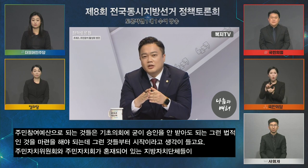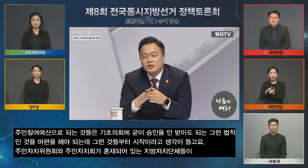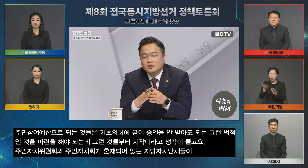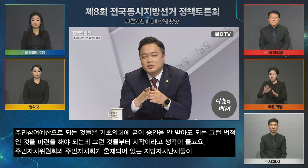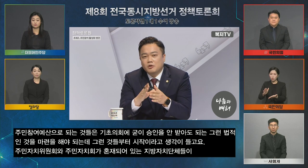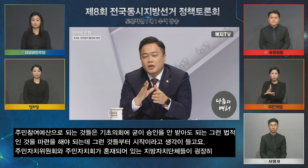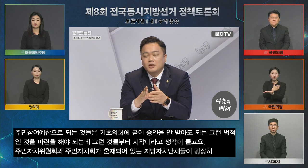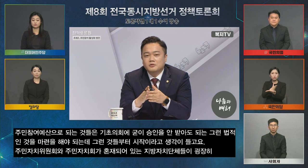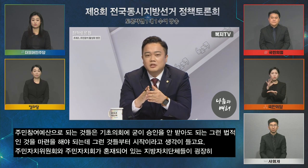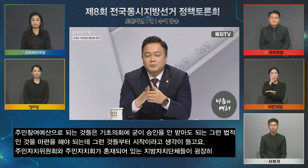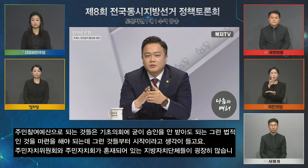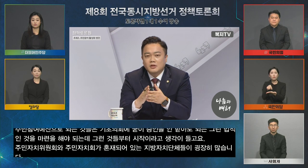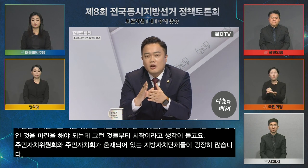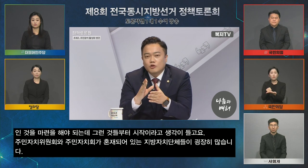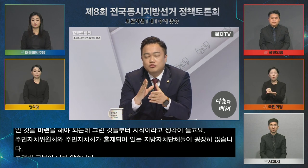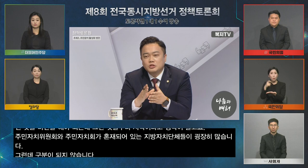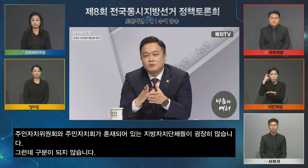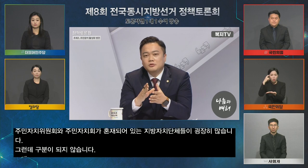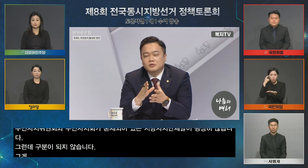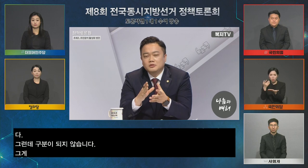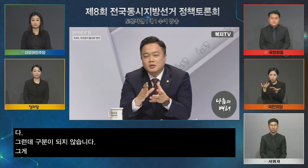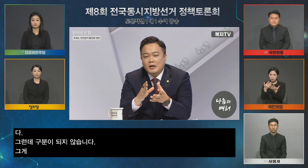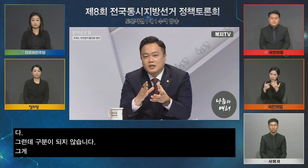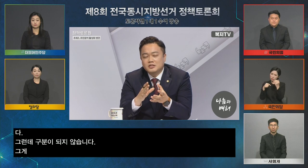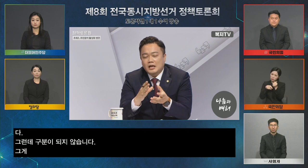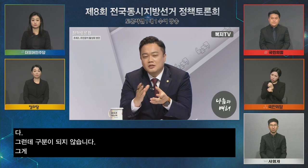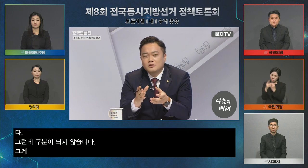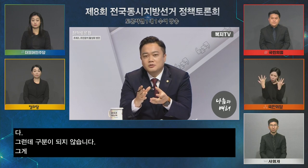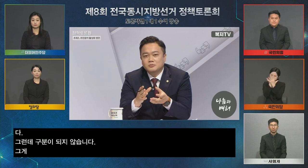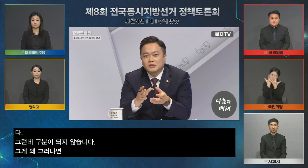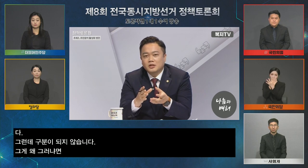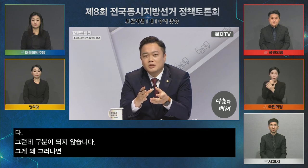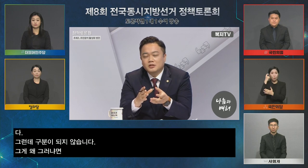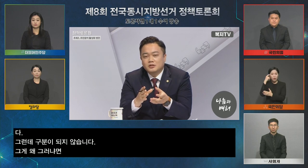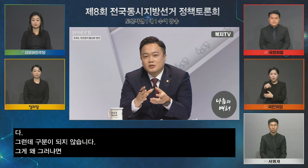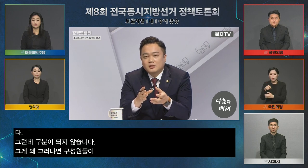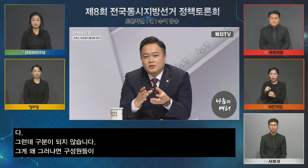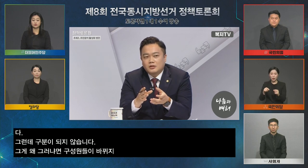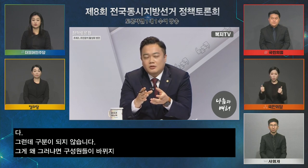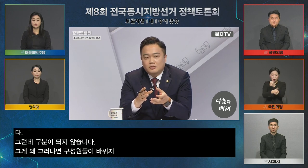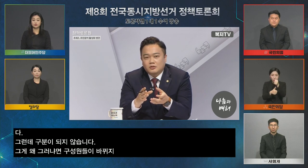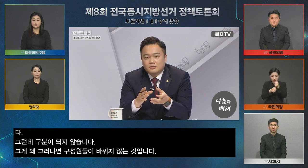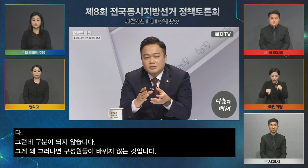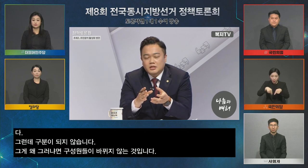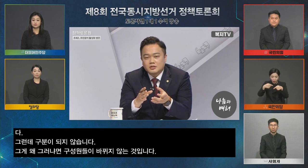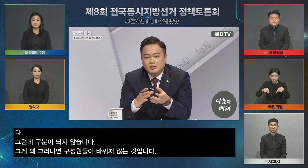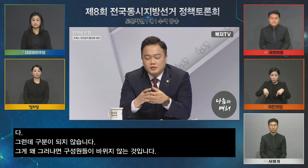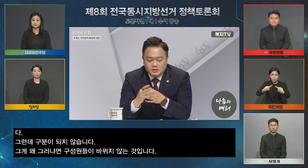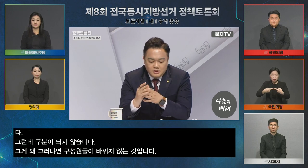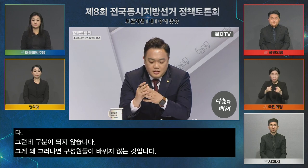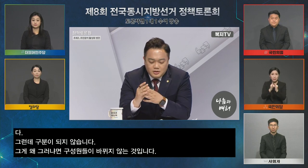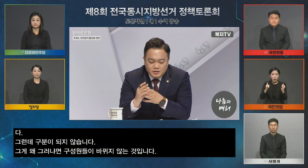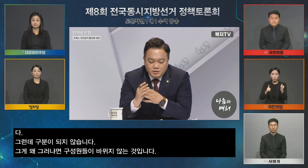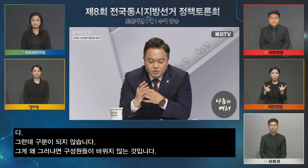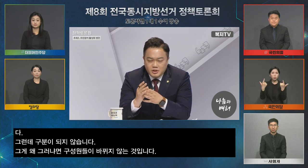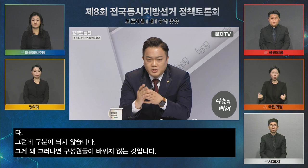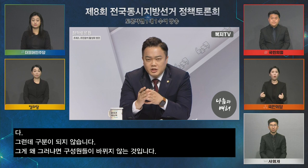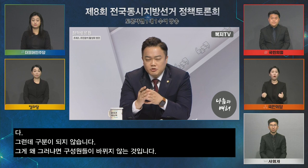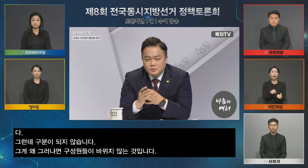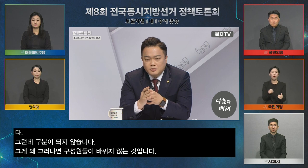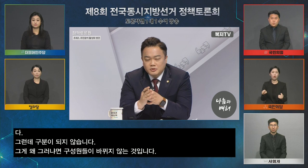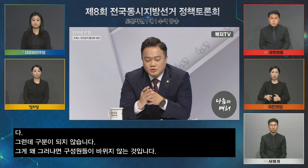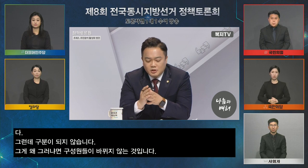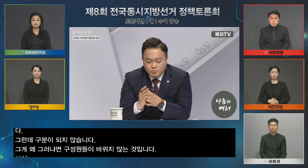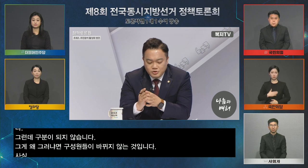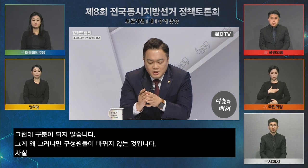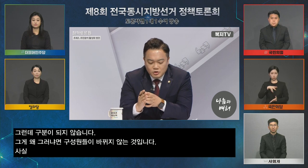않습니다. 그게 왜 그러냐면 구성원들이 바뀌지 않는 것입니다. 사실 제가 문제를